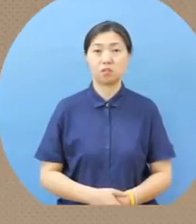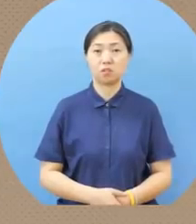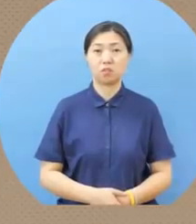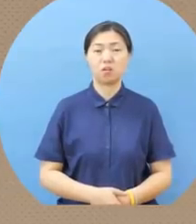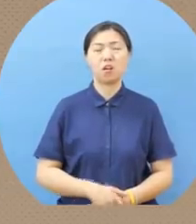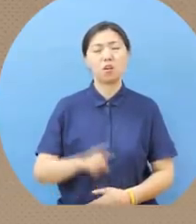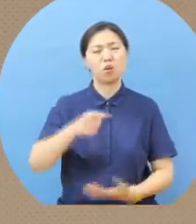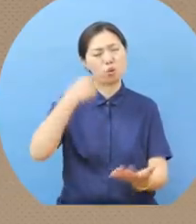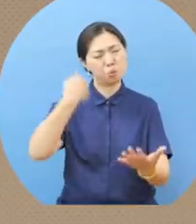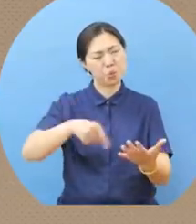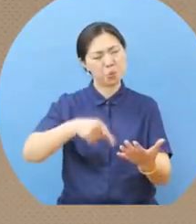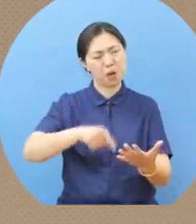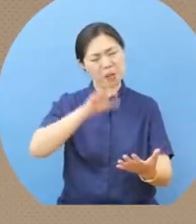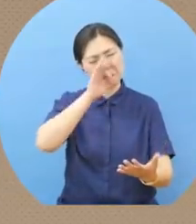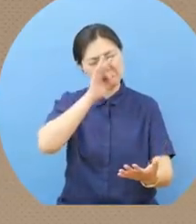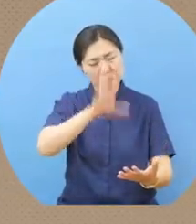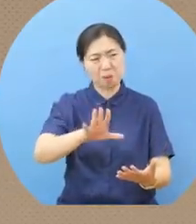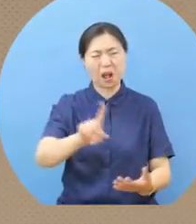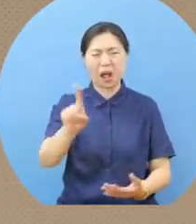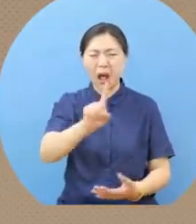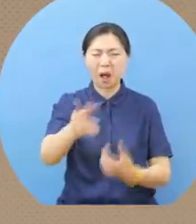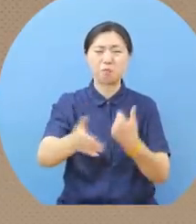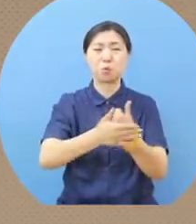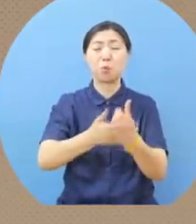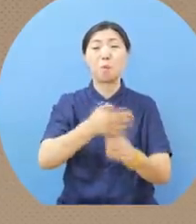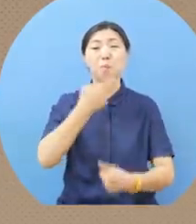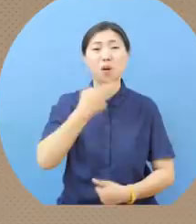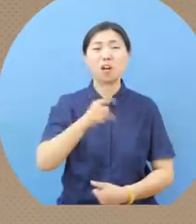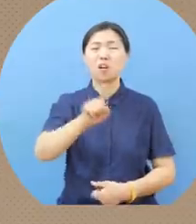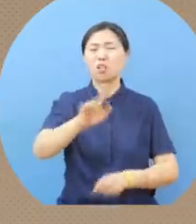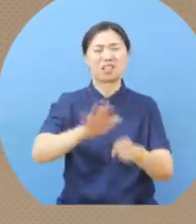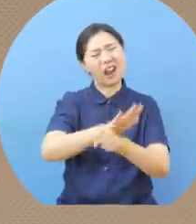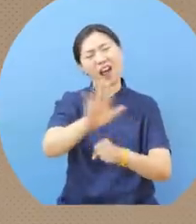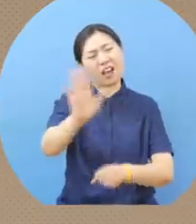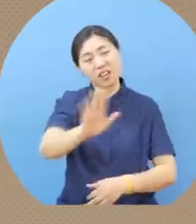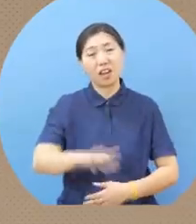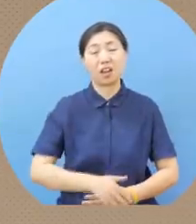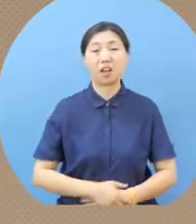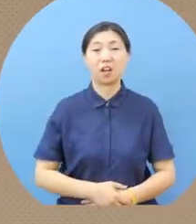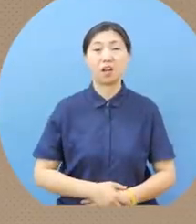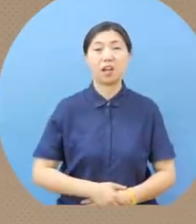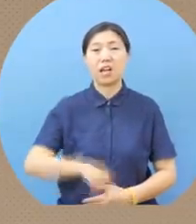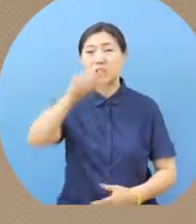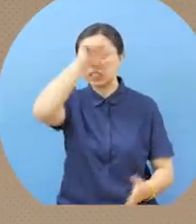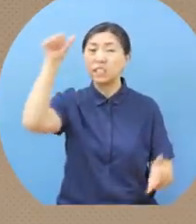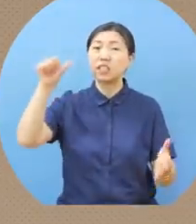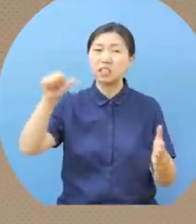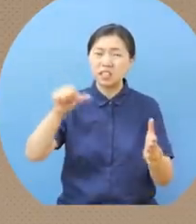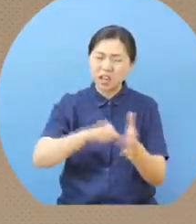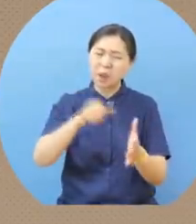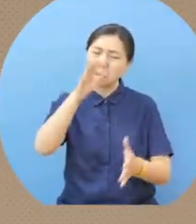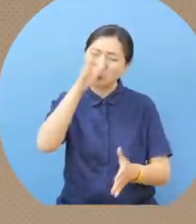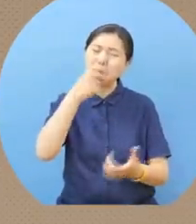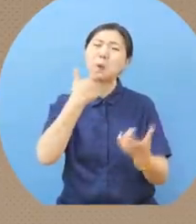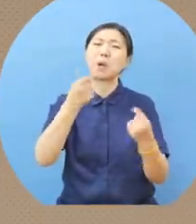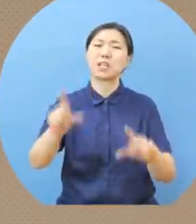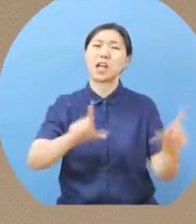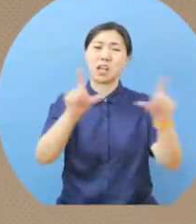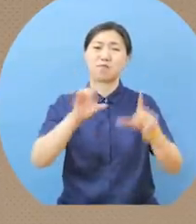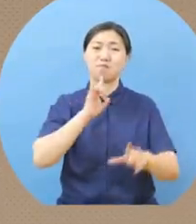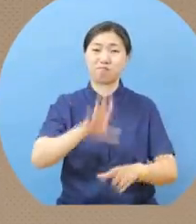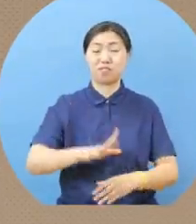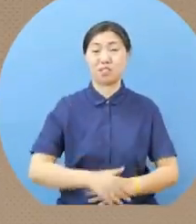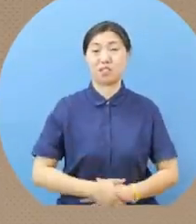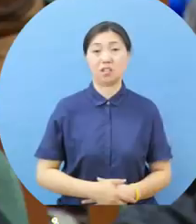군청 근 결단 되고 암놈 난 뒤 그 사랑도 아니고 아무것도 아냐 자기가 인생을 좀 바보같이